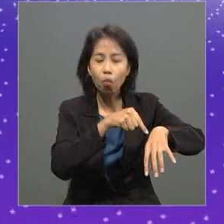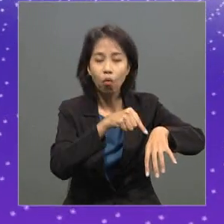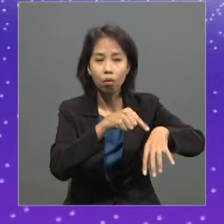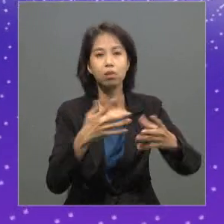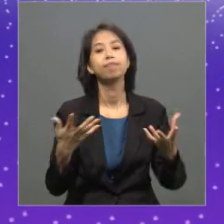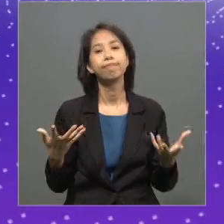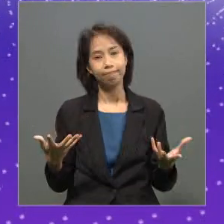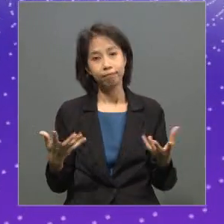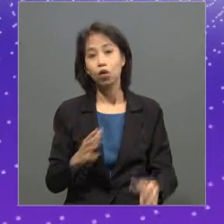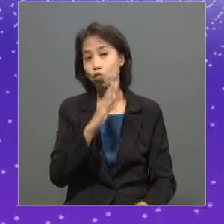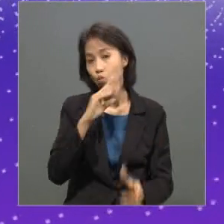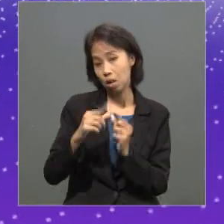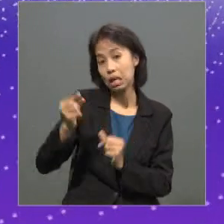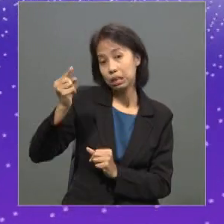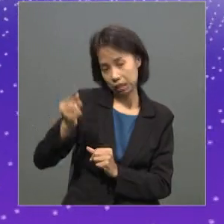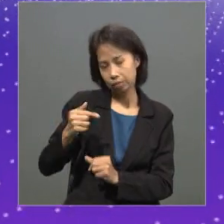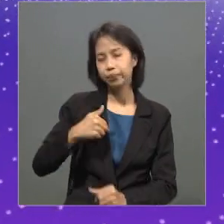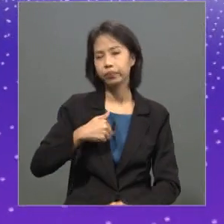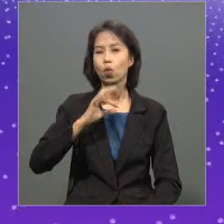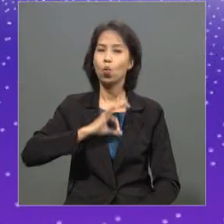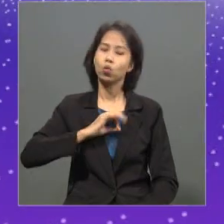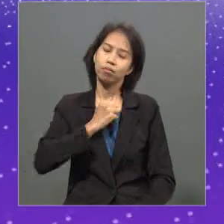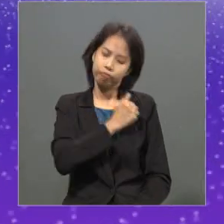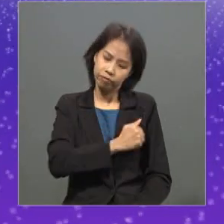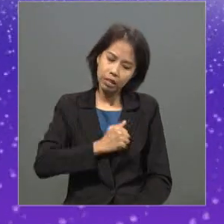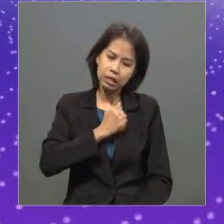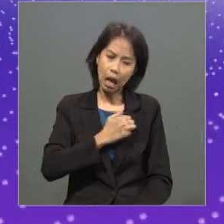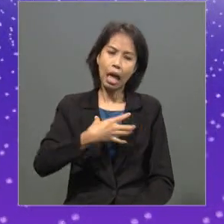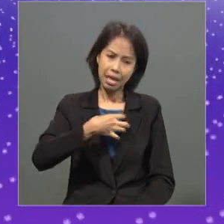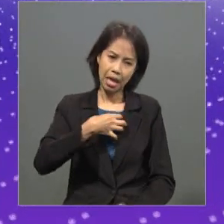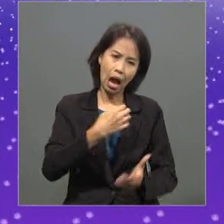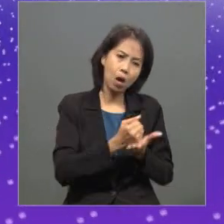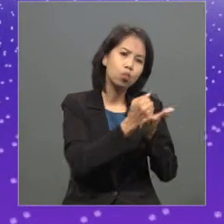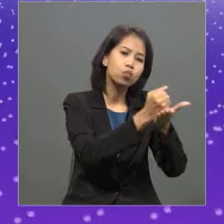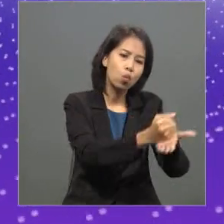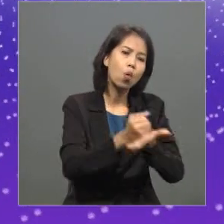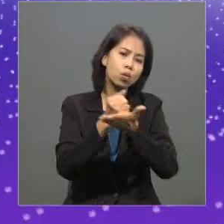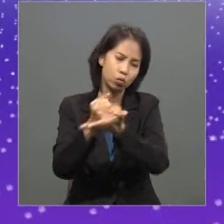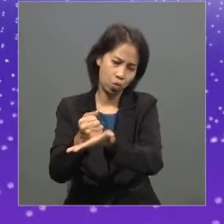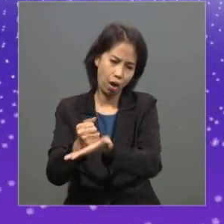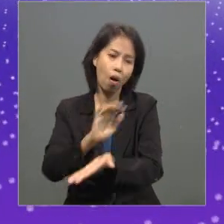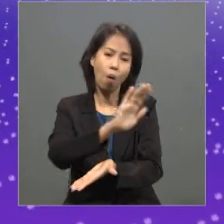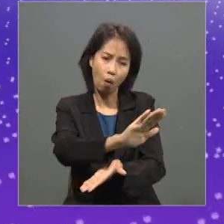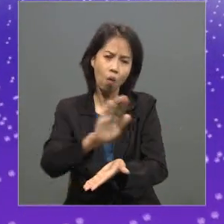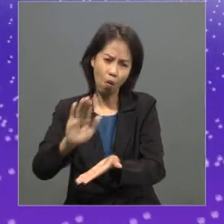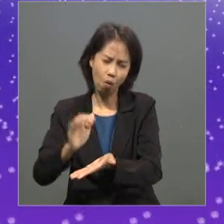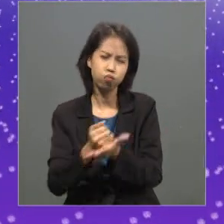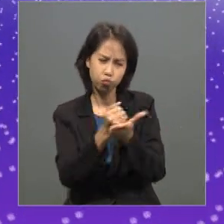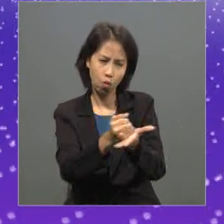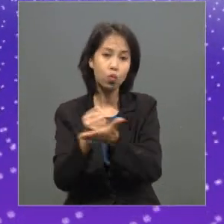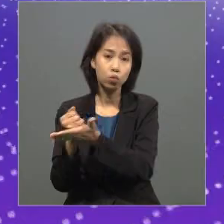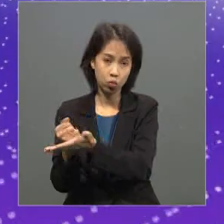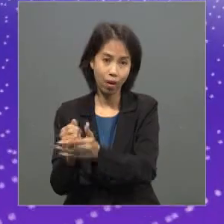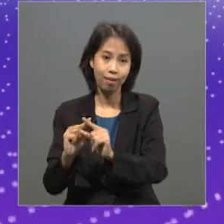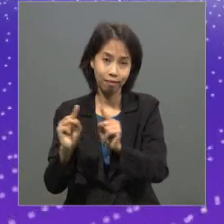อย่างไรก็ตามถ้าเป็นเรื่องจริงผมคงรู้สึกเสียใจมากและอยากที่จะช่วยเหลือเยียวยาครอบครัวของผู้ที่สูญเสียอย่างเต็มที่